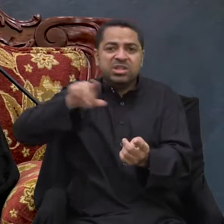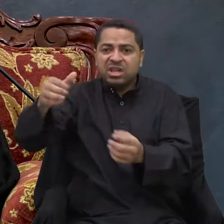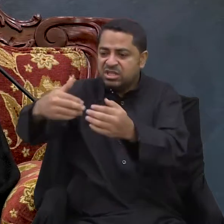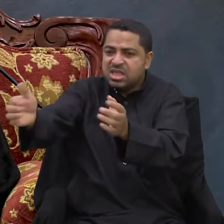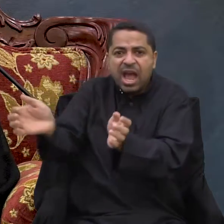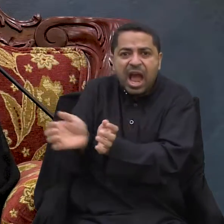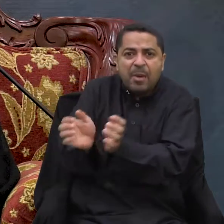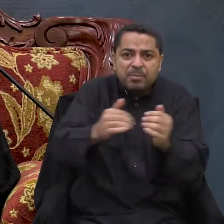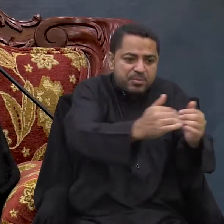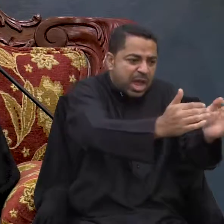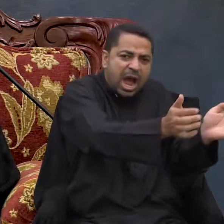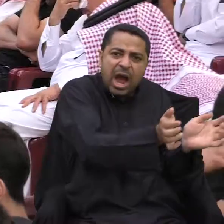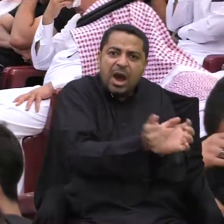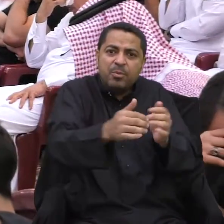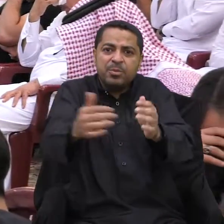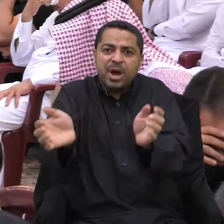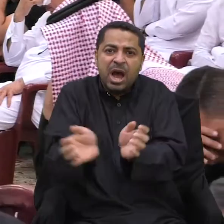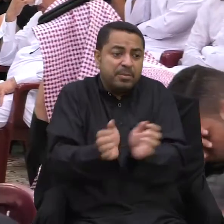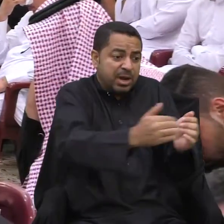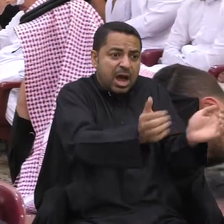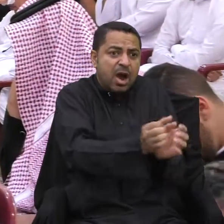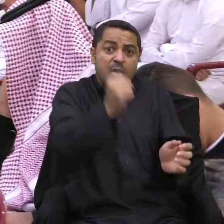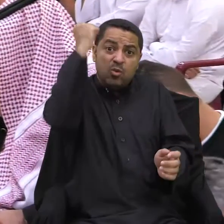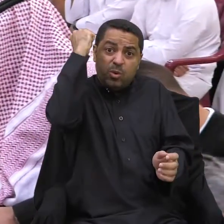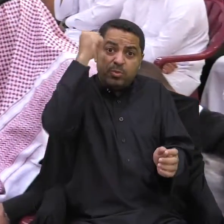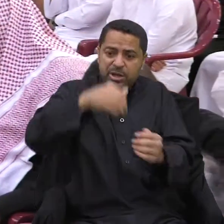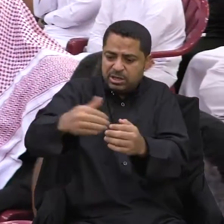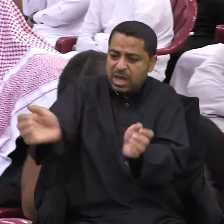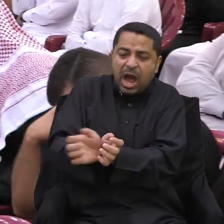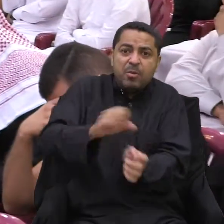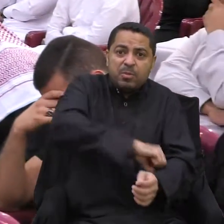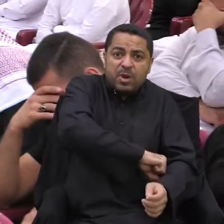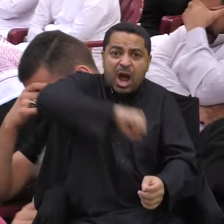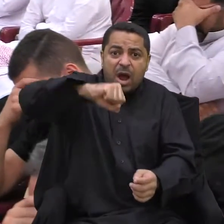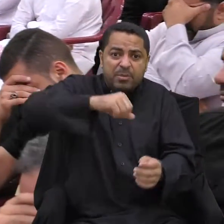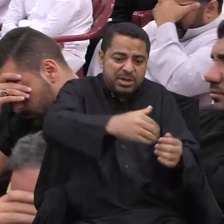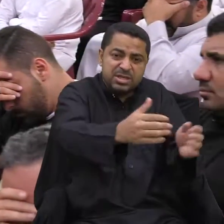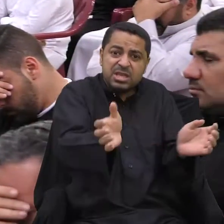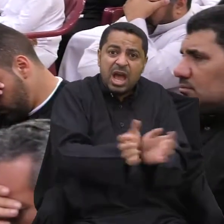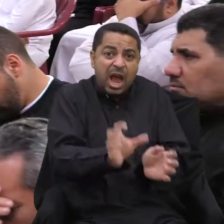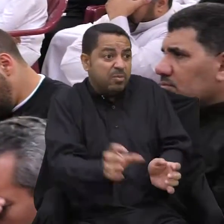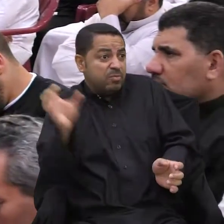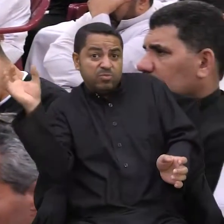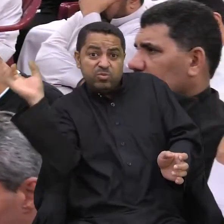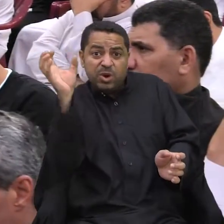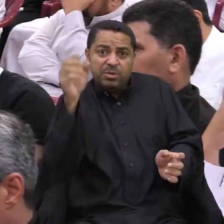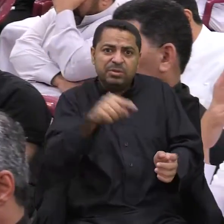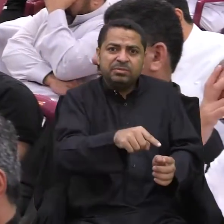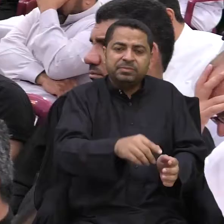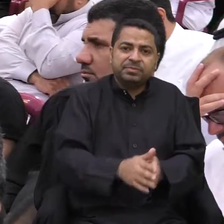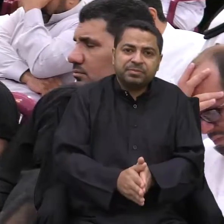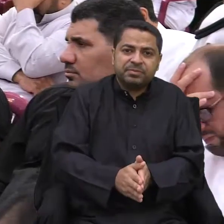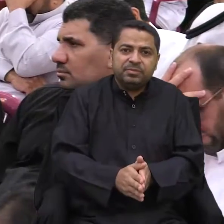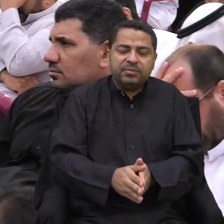بالرماح وناس بالسيف، يشبه دورها على الليث المخيف،